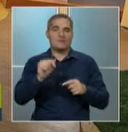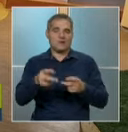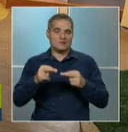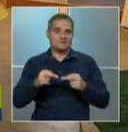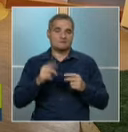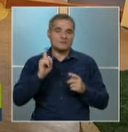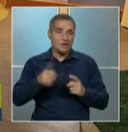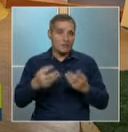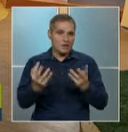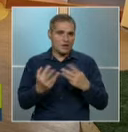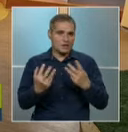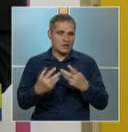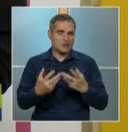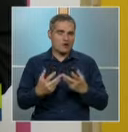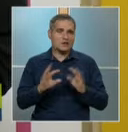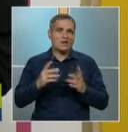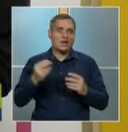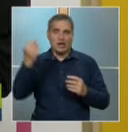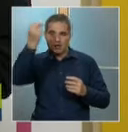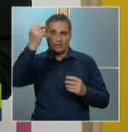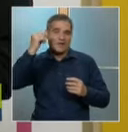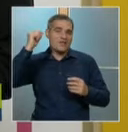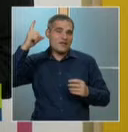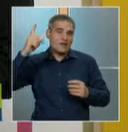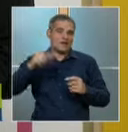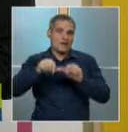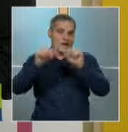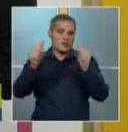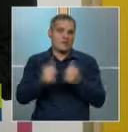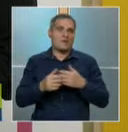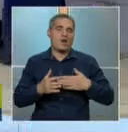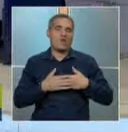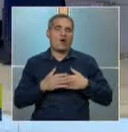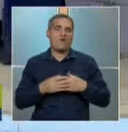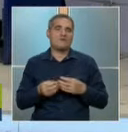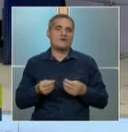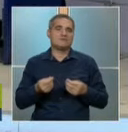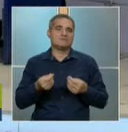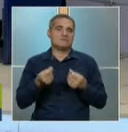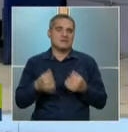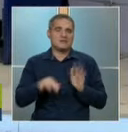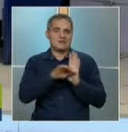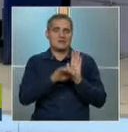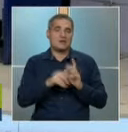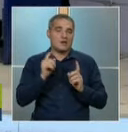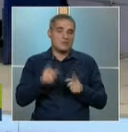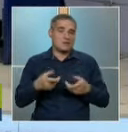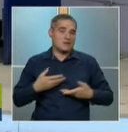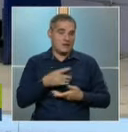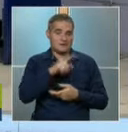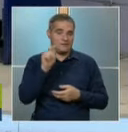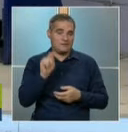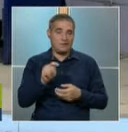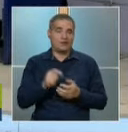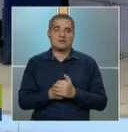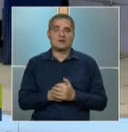Могат ли технологиите или по-точно изкуственият интелект да формират духовни ценности? Много интересен въпрос. Да, много